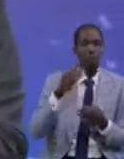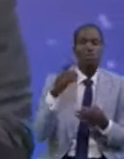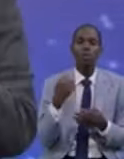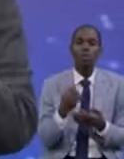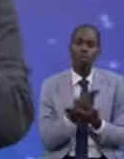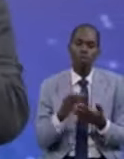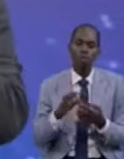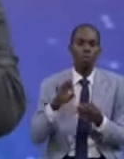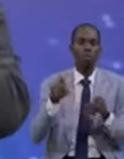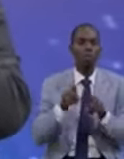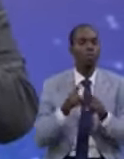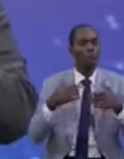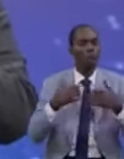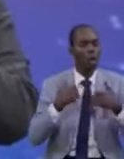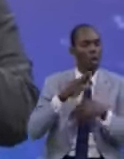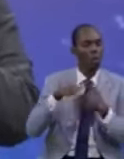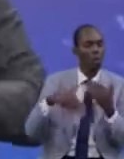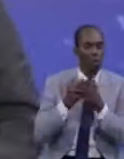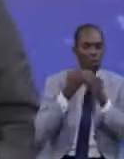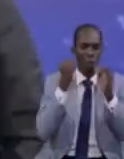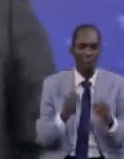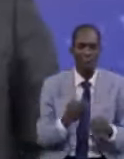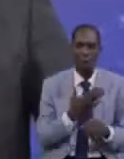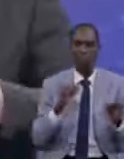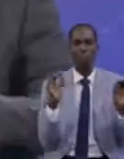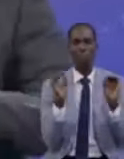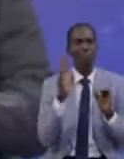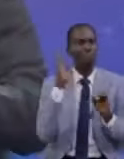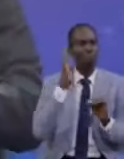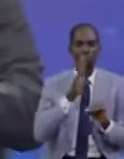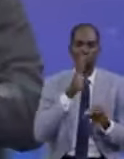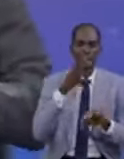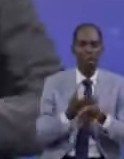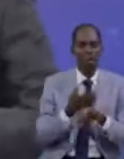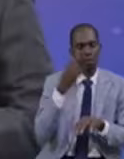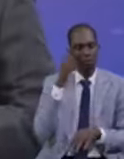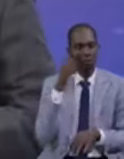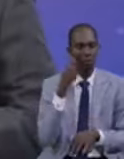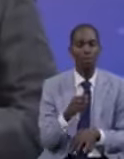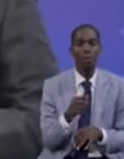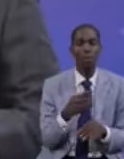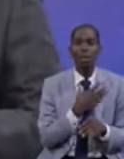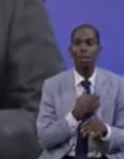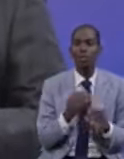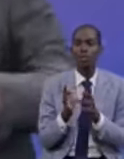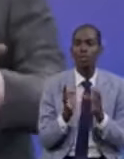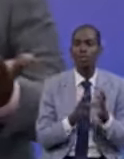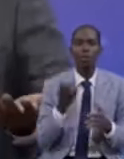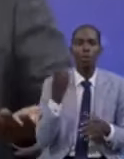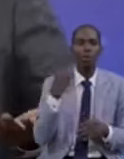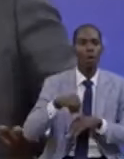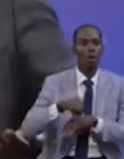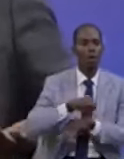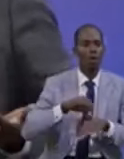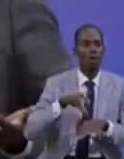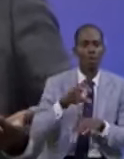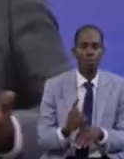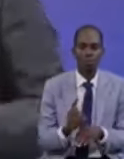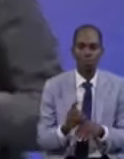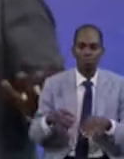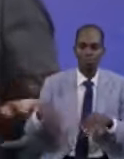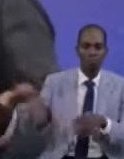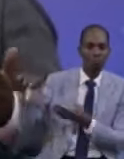la puissance et rien ne sera impossible pour lui jésus-chist a été OIN revêtu